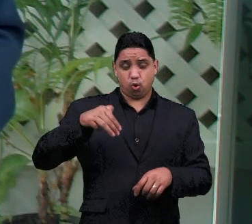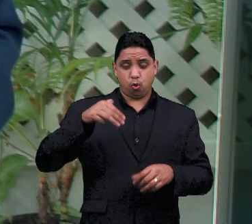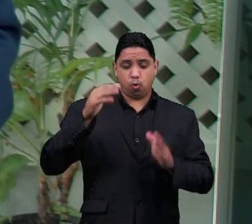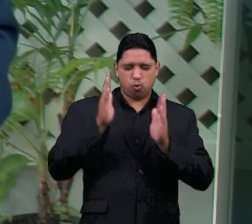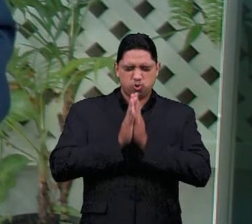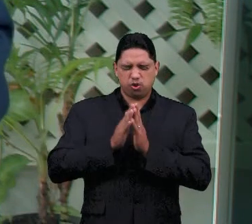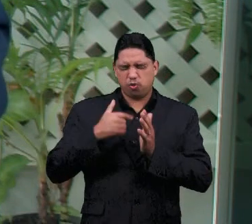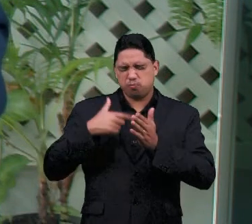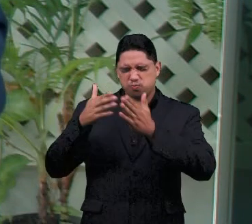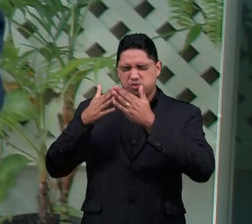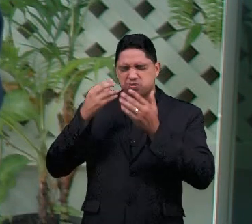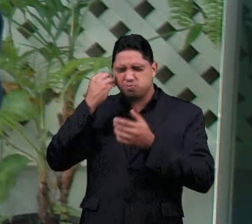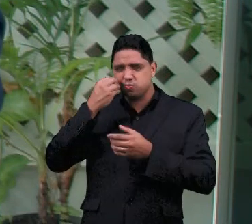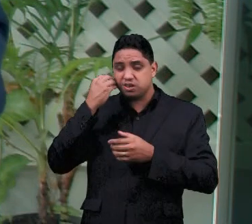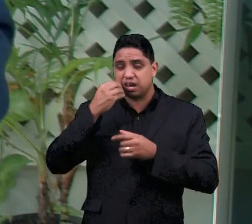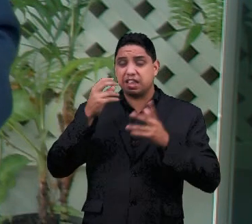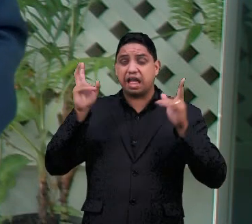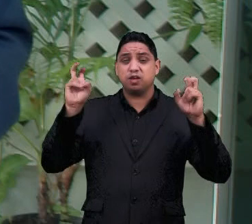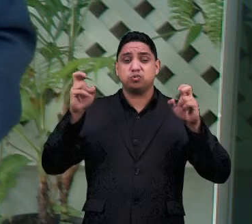vendredi,